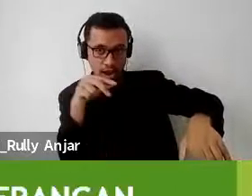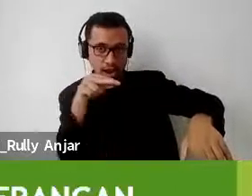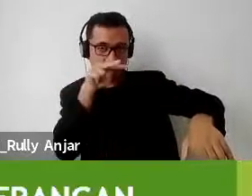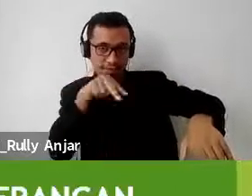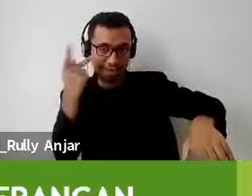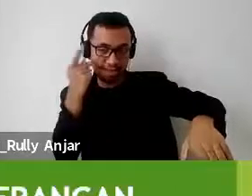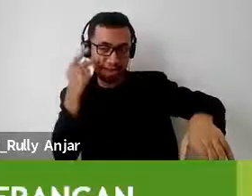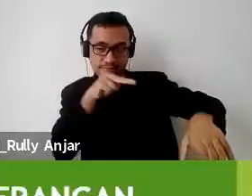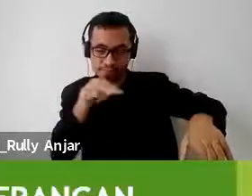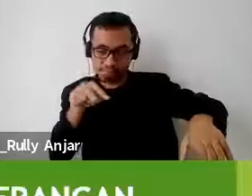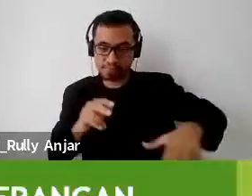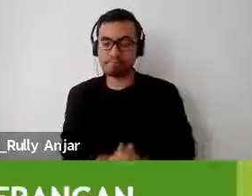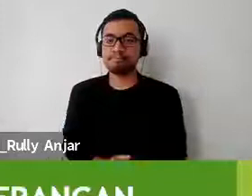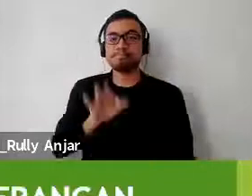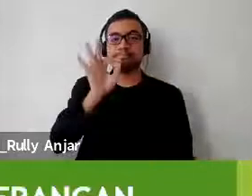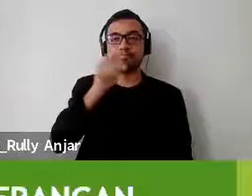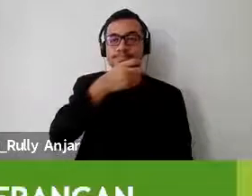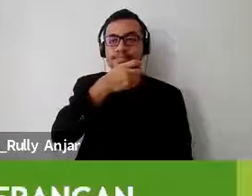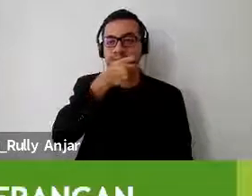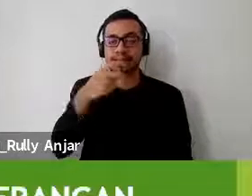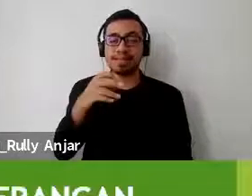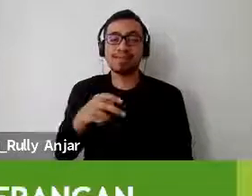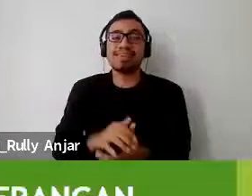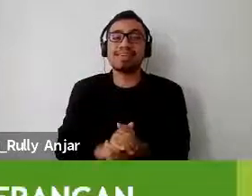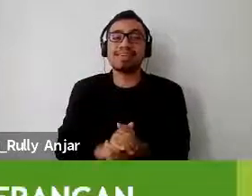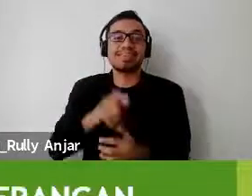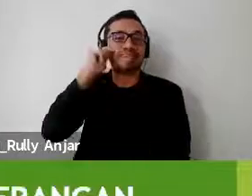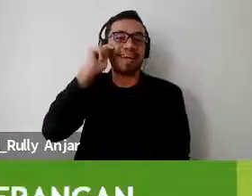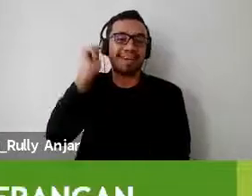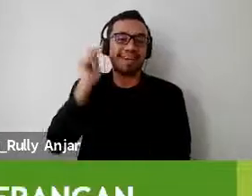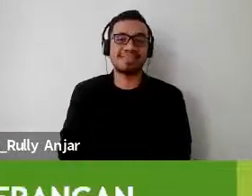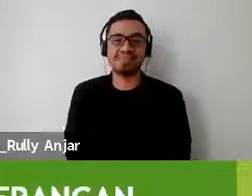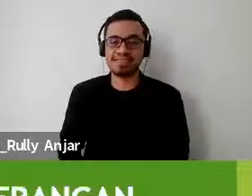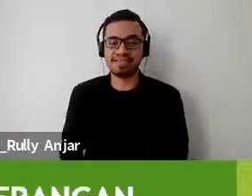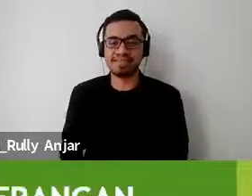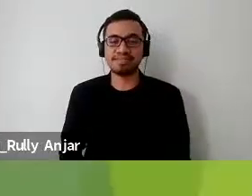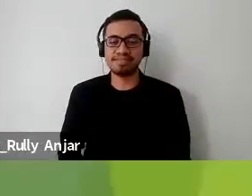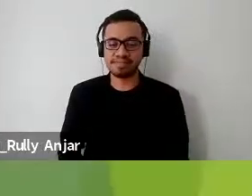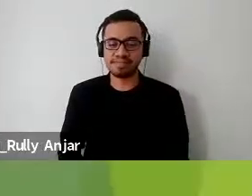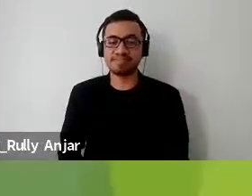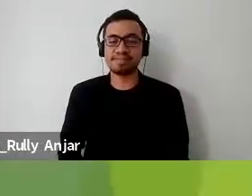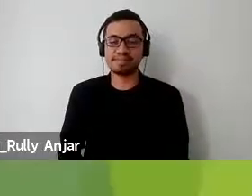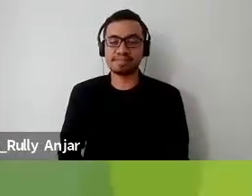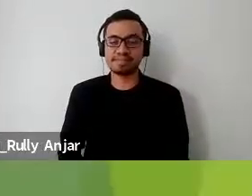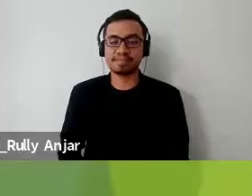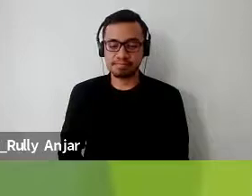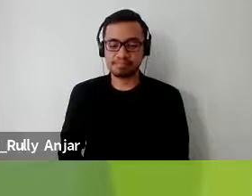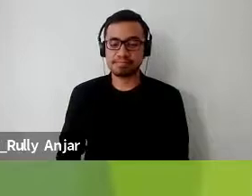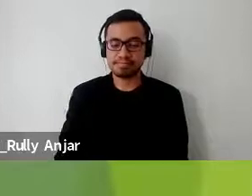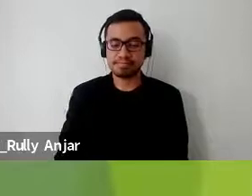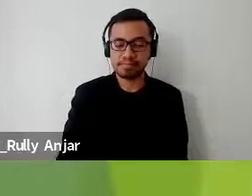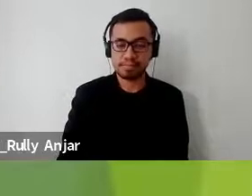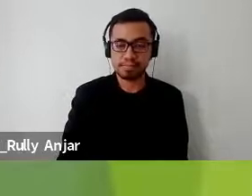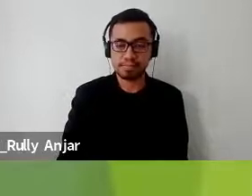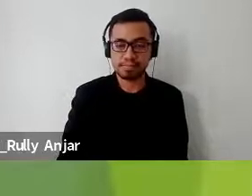dukungan logistik untuk penanganan pencegahan COVID-19. Kemudian penanganan COVID di DIY saat recovery,